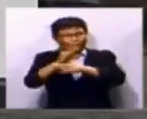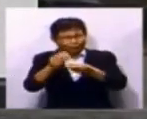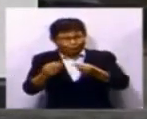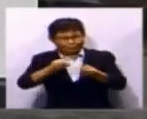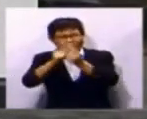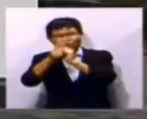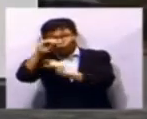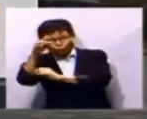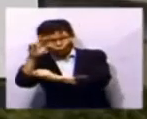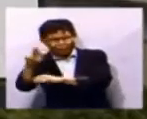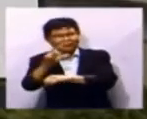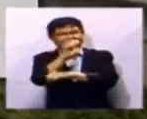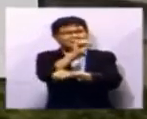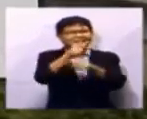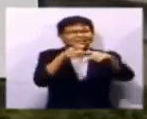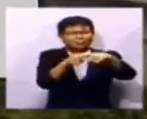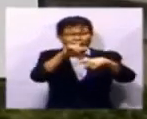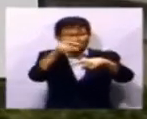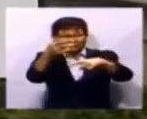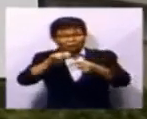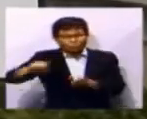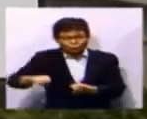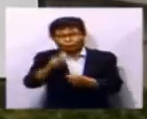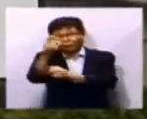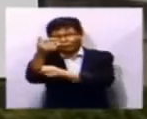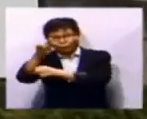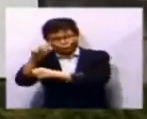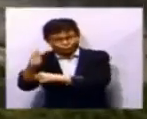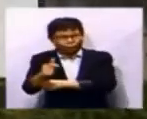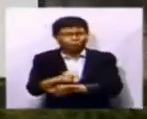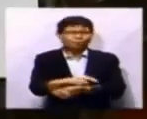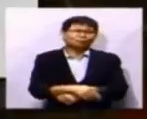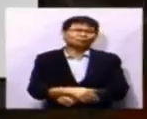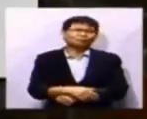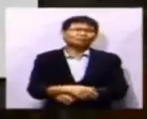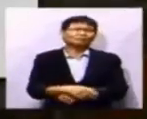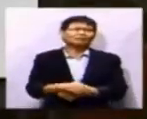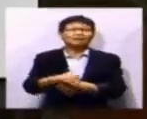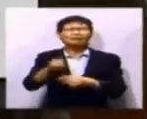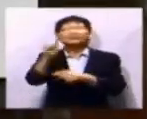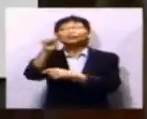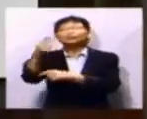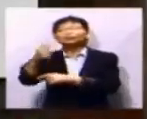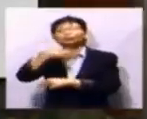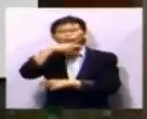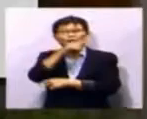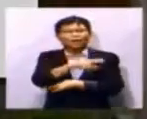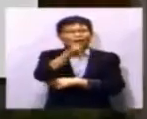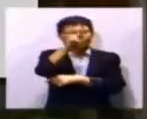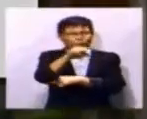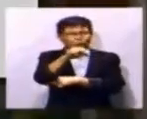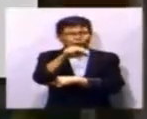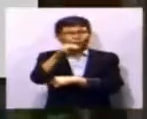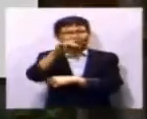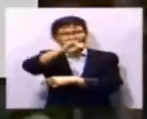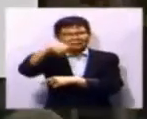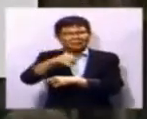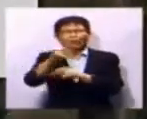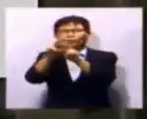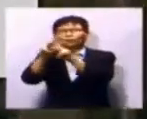Jorak, Simpang Jeram menggantikan Sungai Abong, Lakin menggantikan Tanjung Puteri dan Nusa Jaya kepada Kota